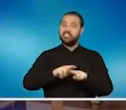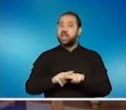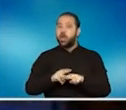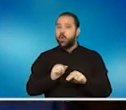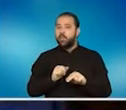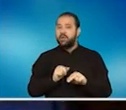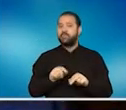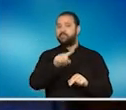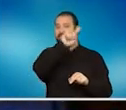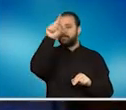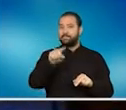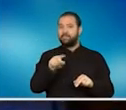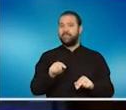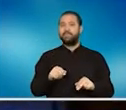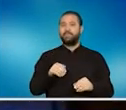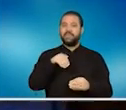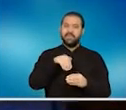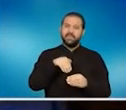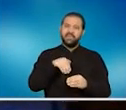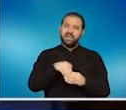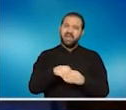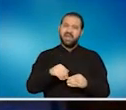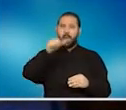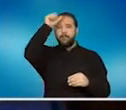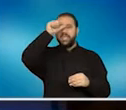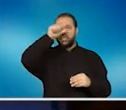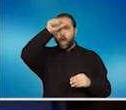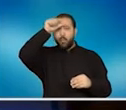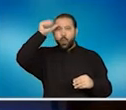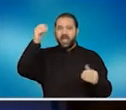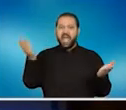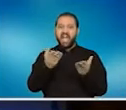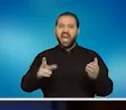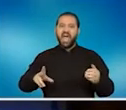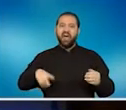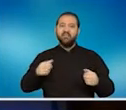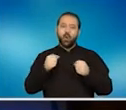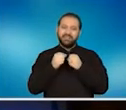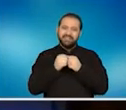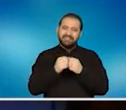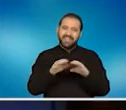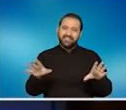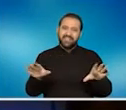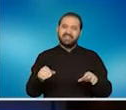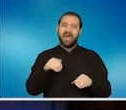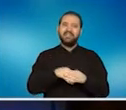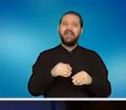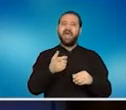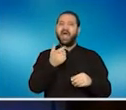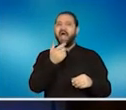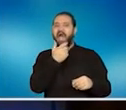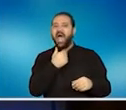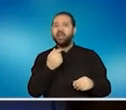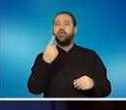adică mitropolia care a fost distrusă la 1700, a fost desființată,